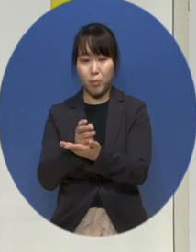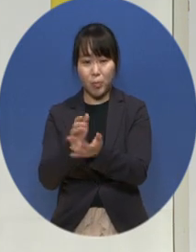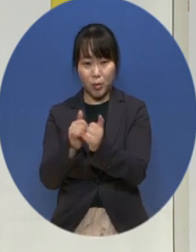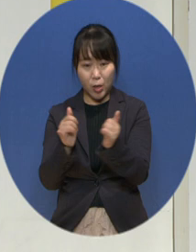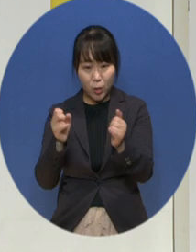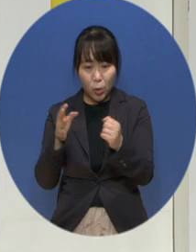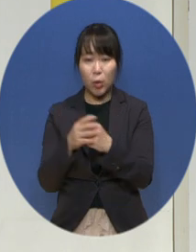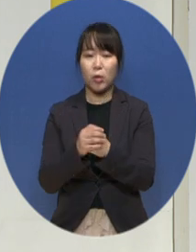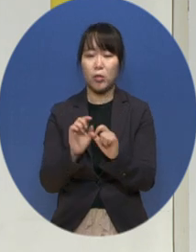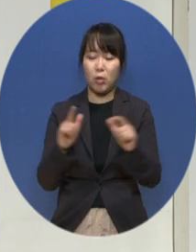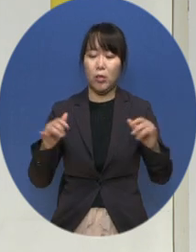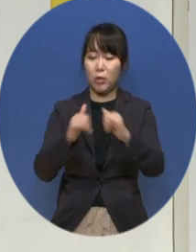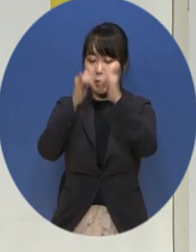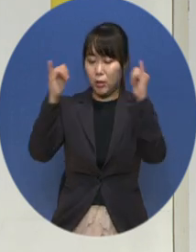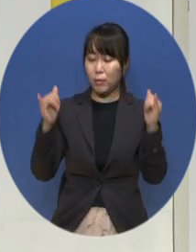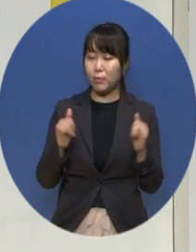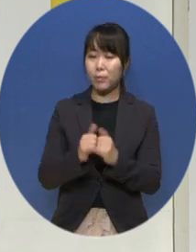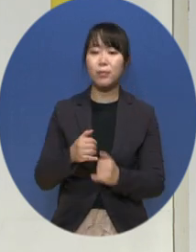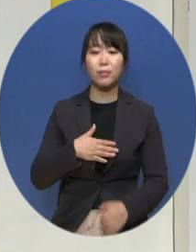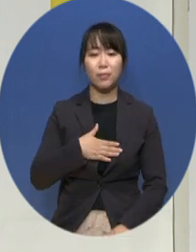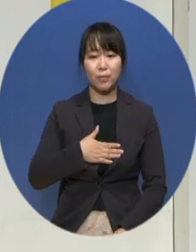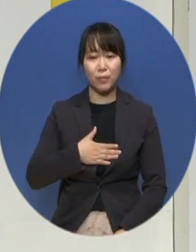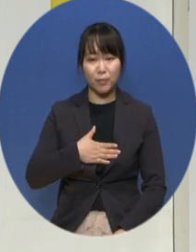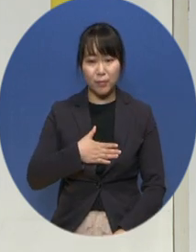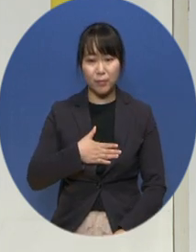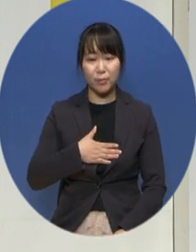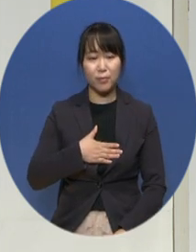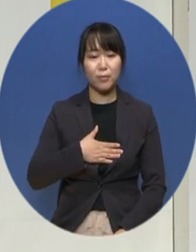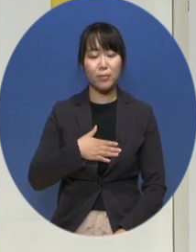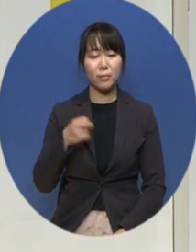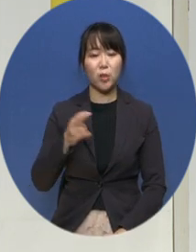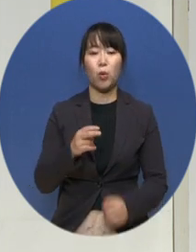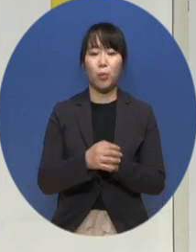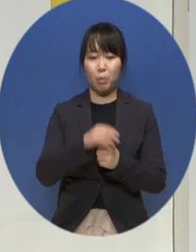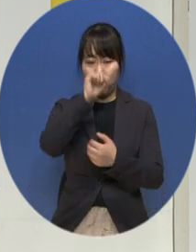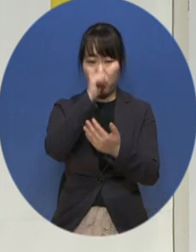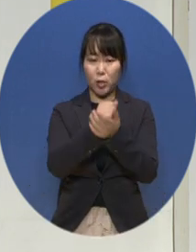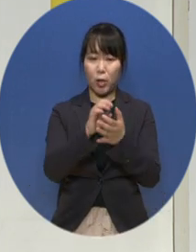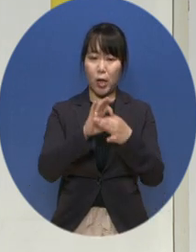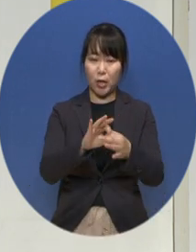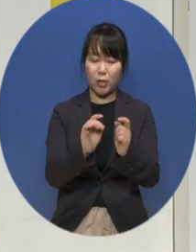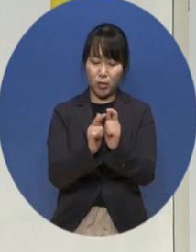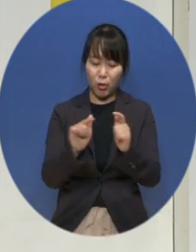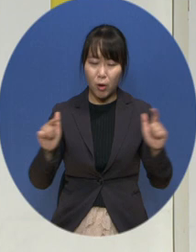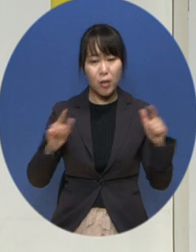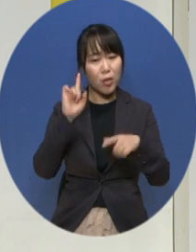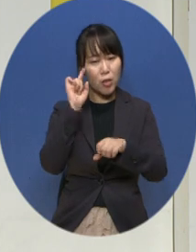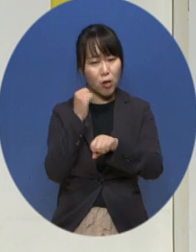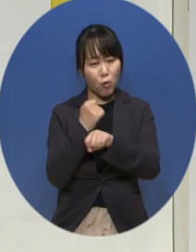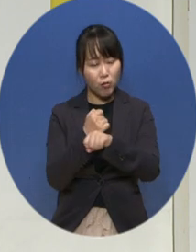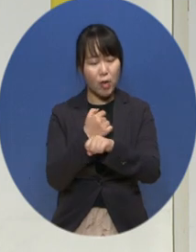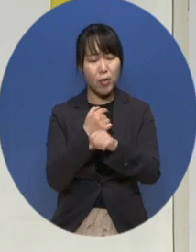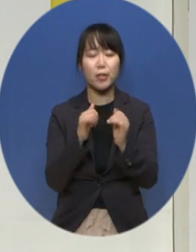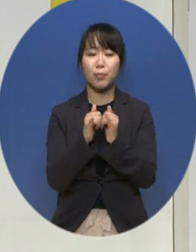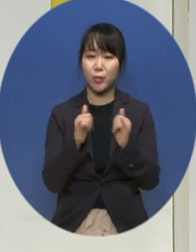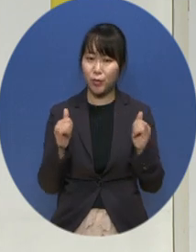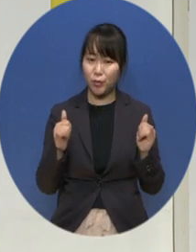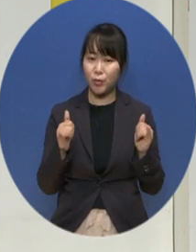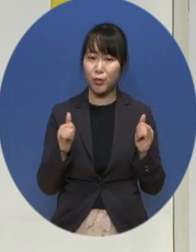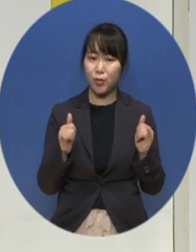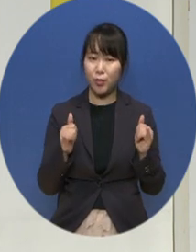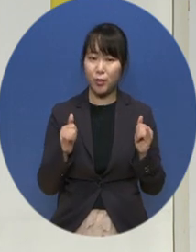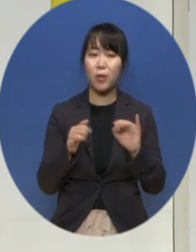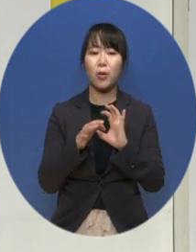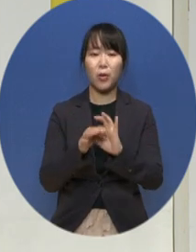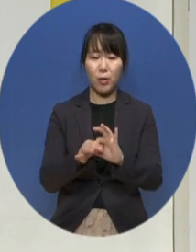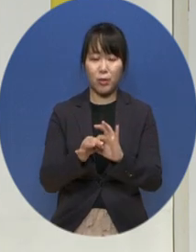그 여러 사회의 심리 라든가 4 또는 그와 범죄와 관련된 여러가지 연구하시는 분들 이런